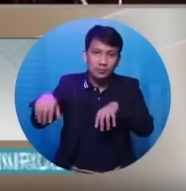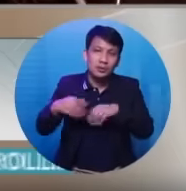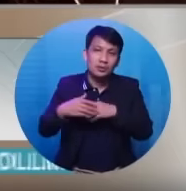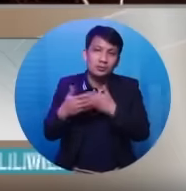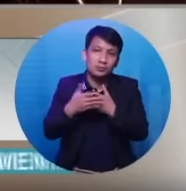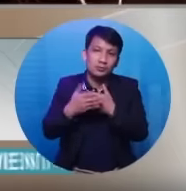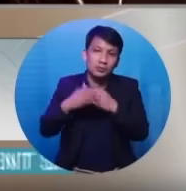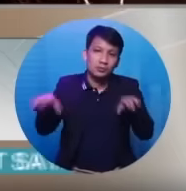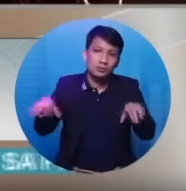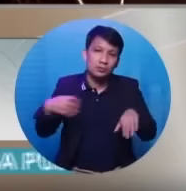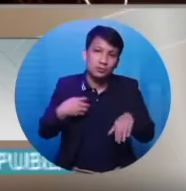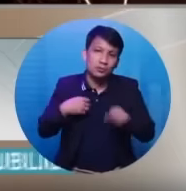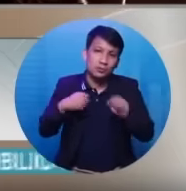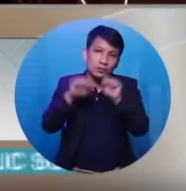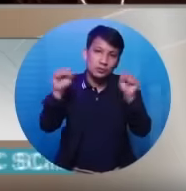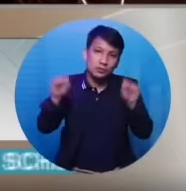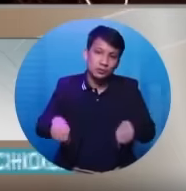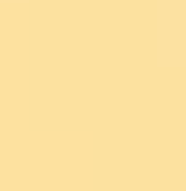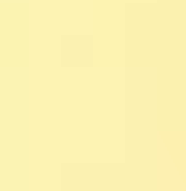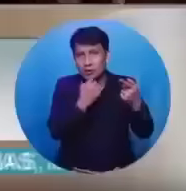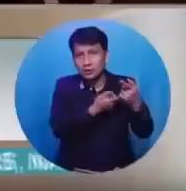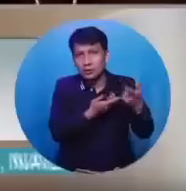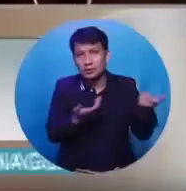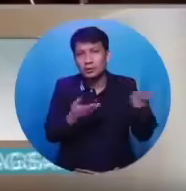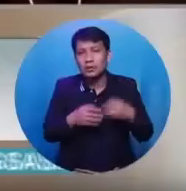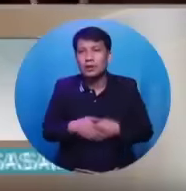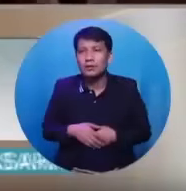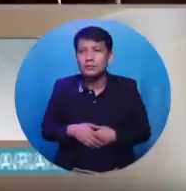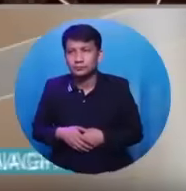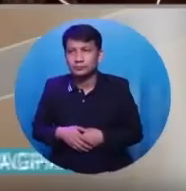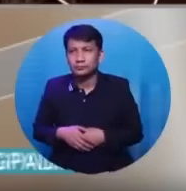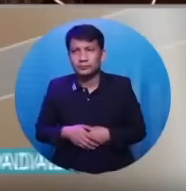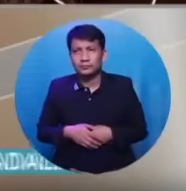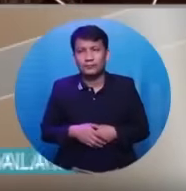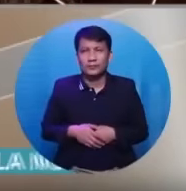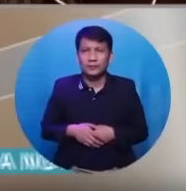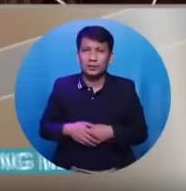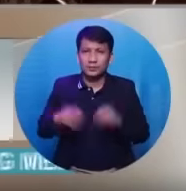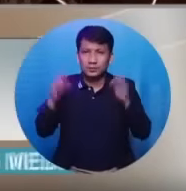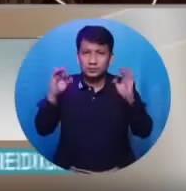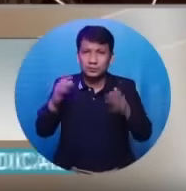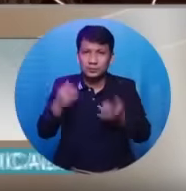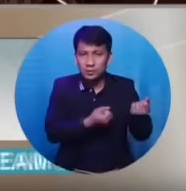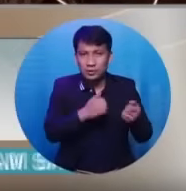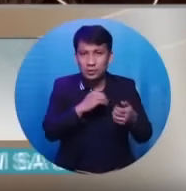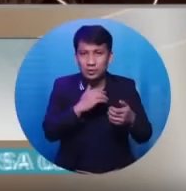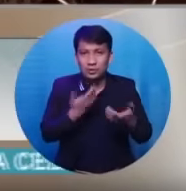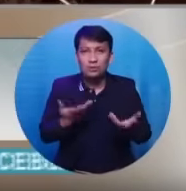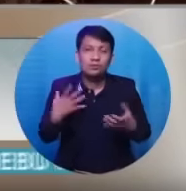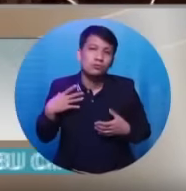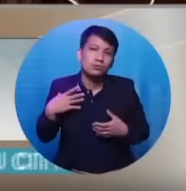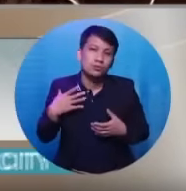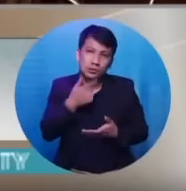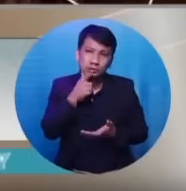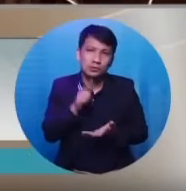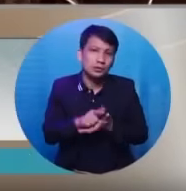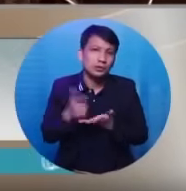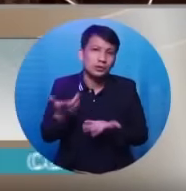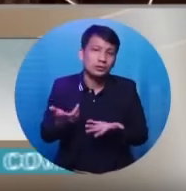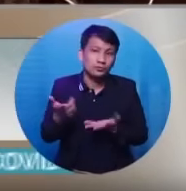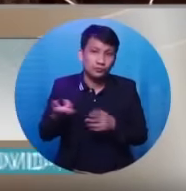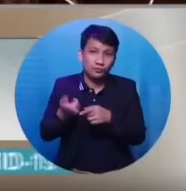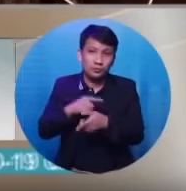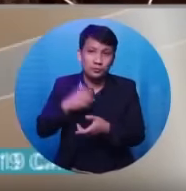Okay, ma'am? Para may darating po mobile agad sa inyo. Po. Sir Kenneth, yes, sir, intayin niyo lang po yung sabihin sa korte. Yun na lang po wala siguro. Wala akong problema, sir. Wala akong